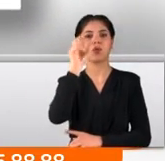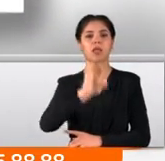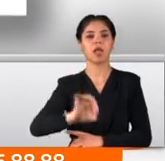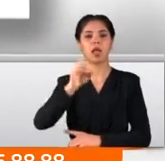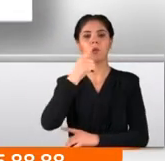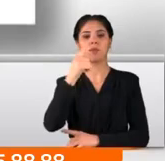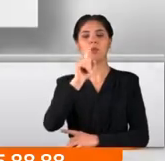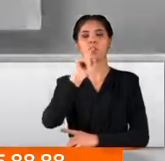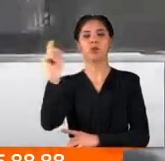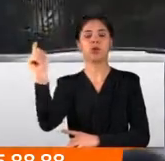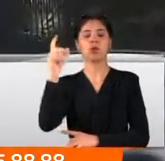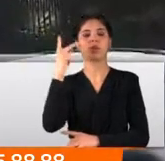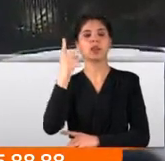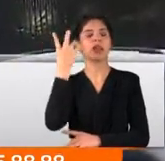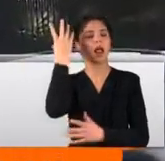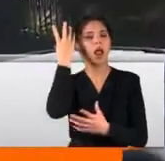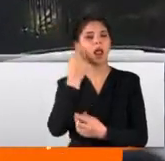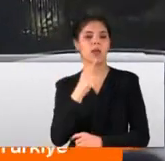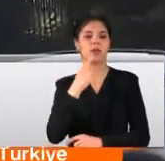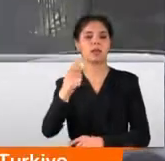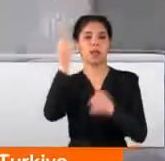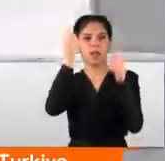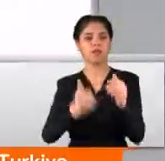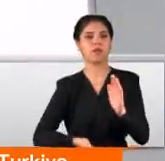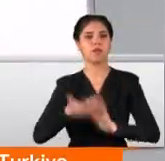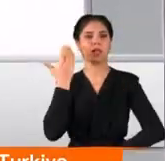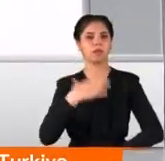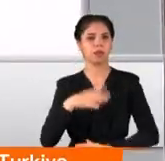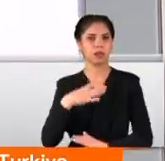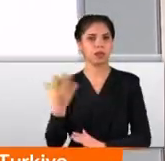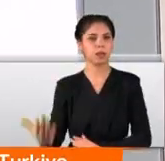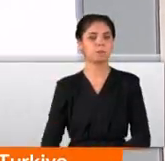Eylül 1922'nin muhtevasını kavrayamaz diyerek afişlerin kaldırılmasını istemişti.